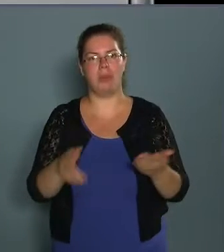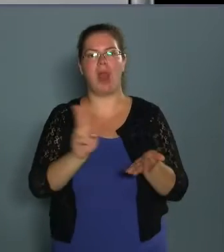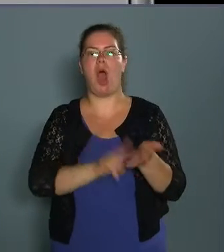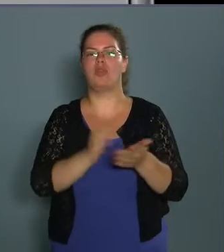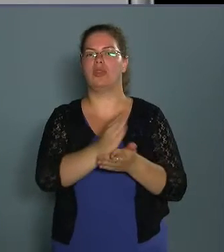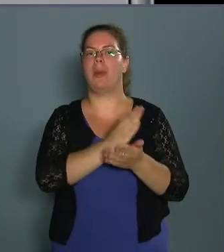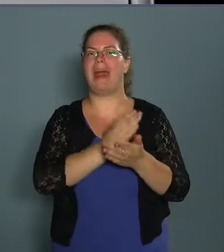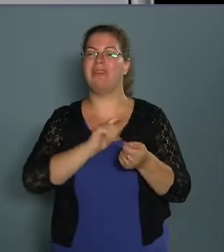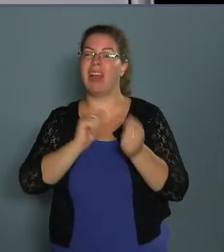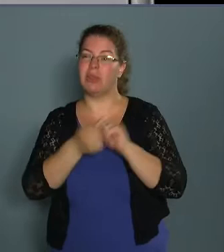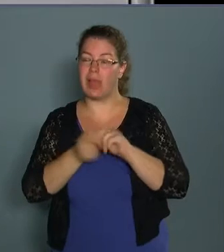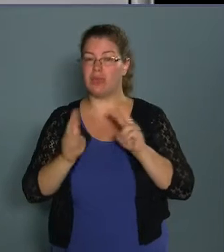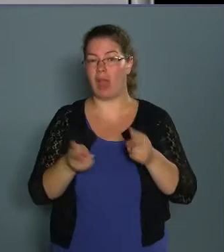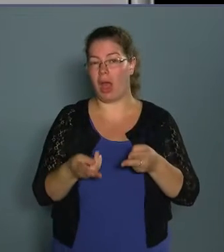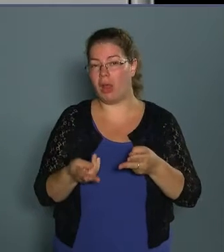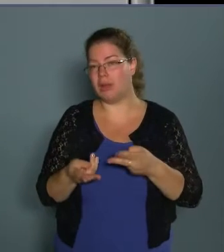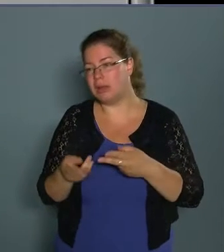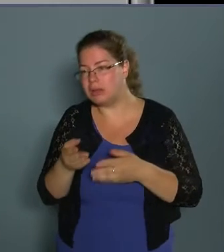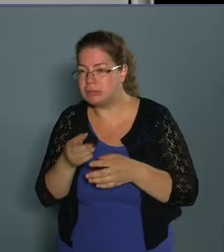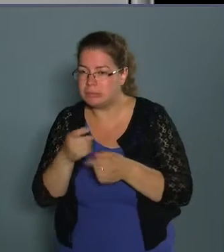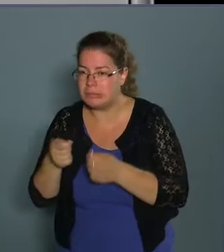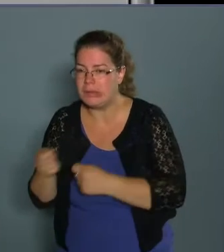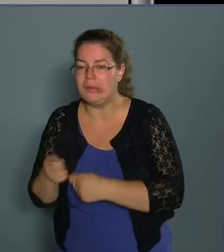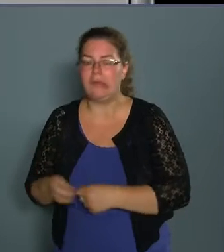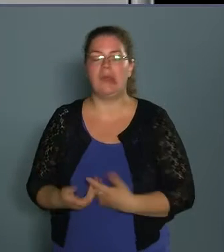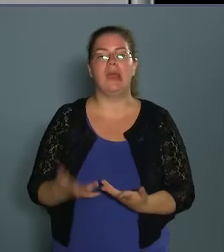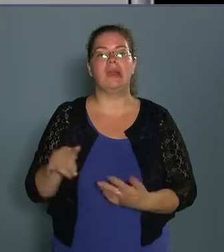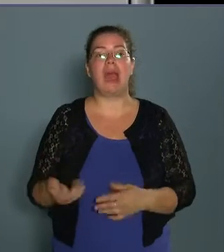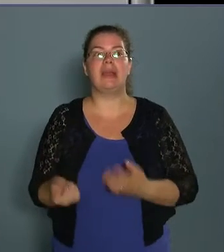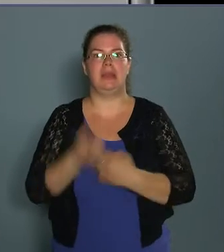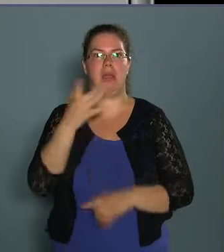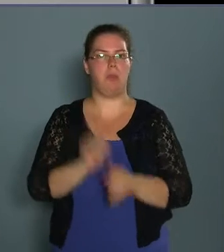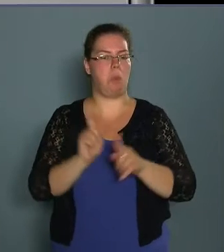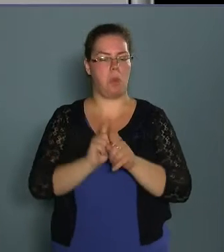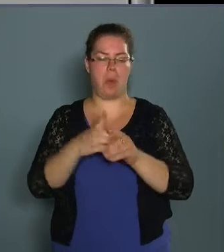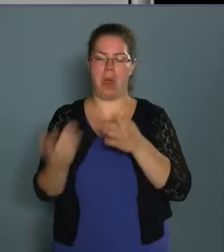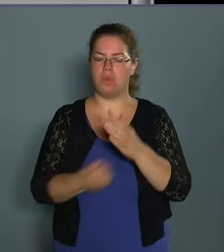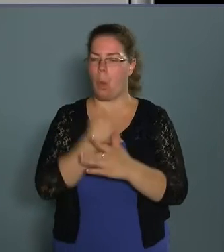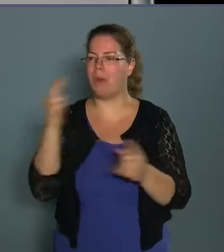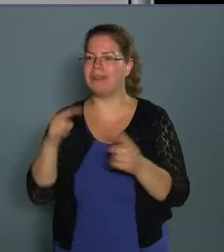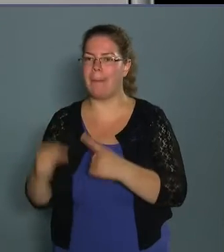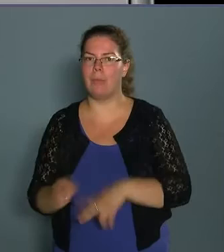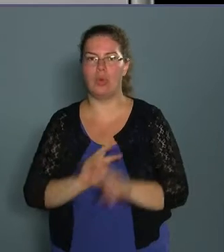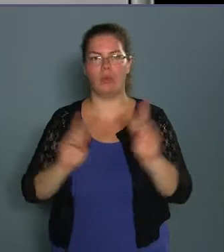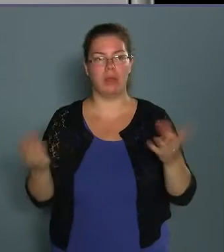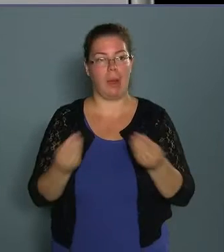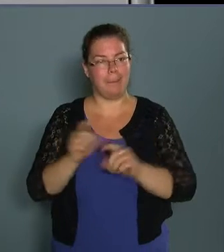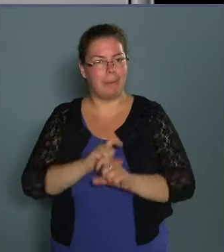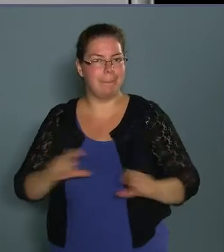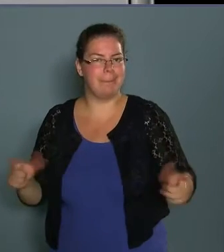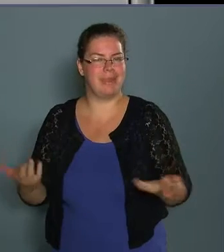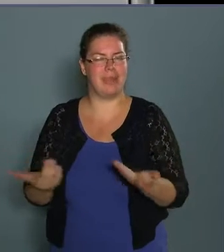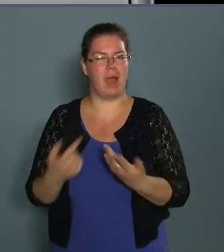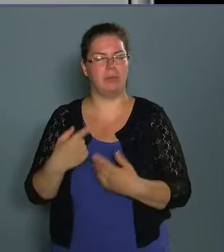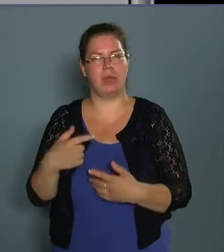jogszabályi változásokat kellett rajtuk átvezetni, de aztán kiderült, hogy azóta olyan új szempontok is felmerültek, ami miatt magához